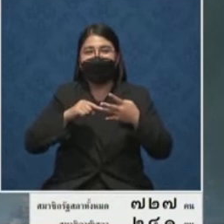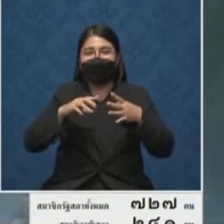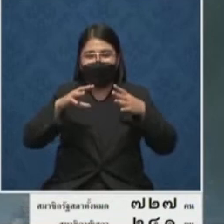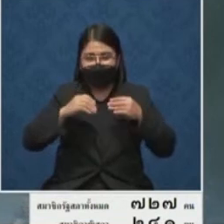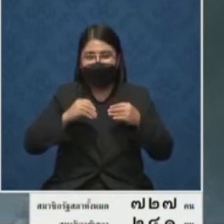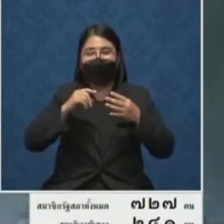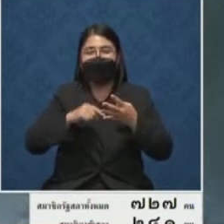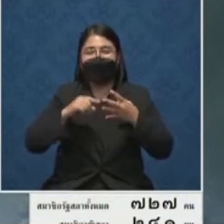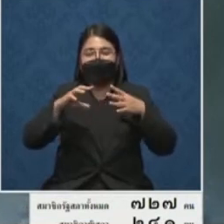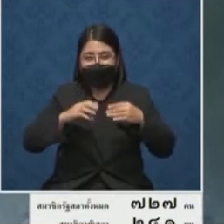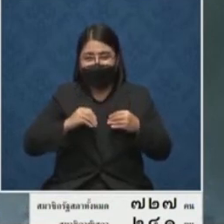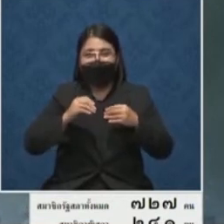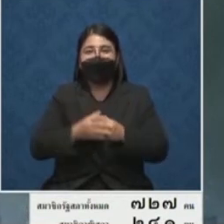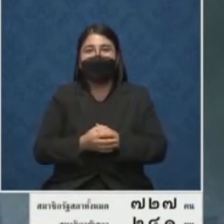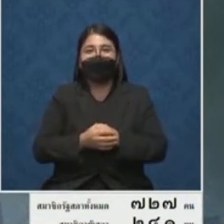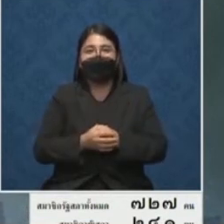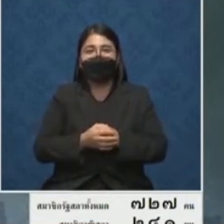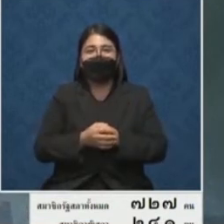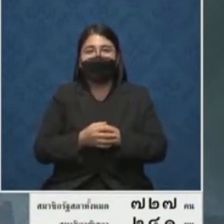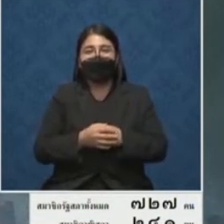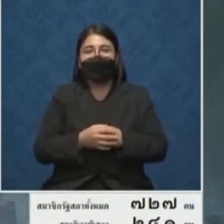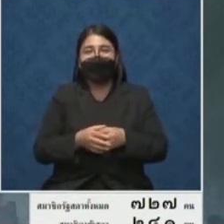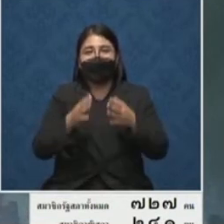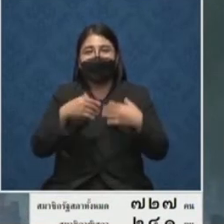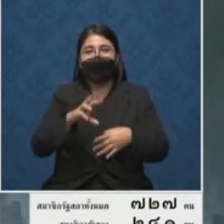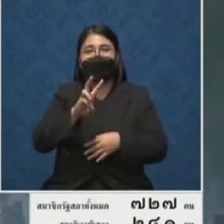3รับหลักการ4รับหลักการครับ